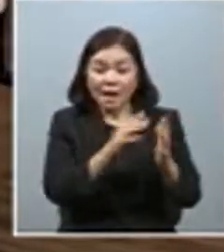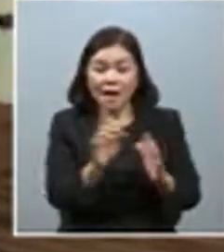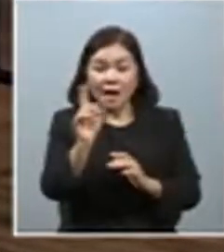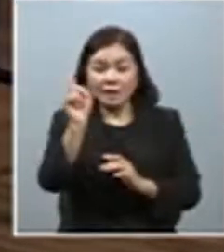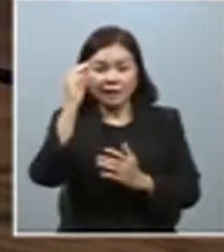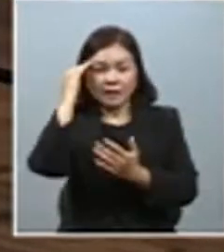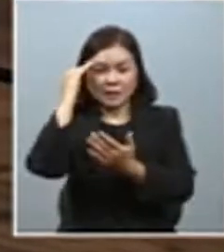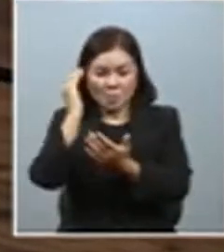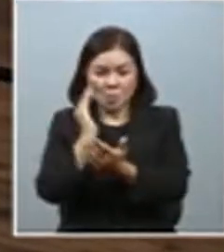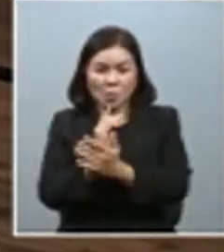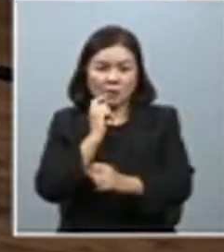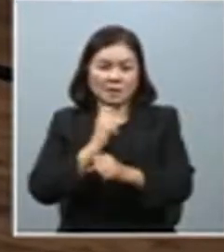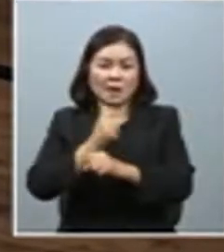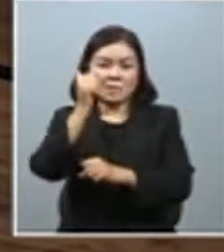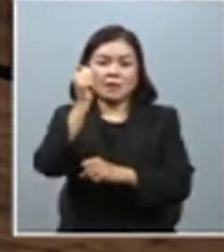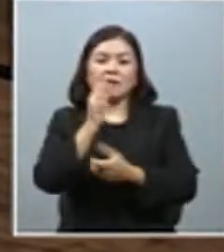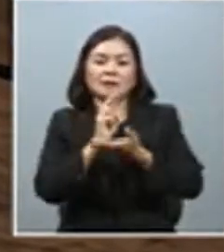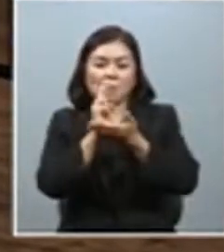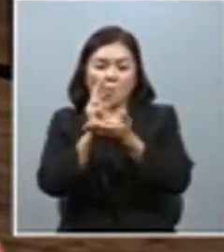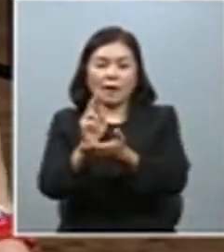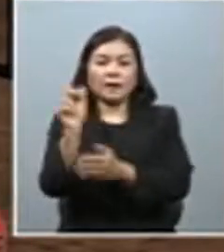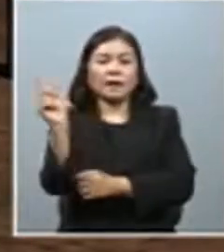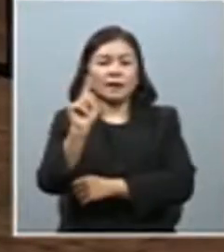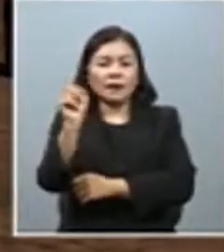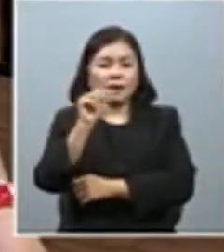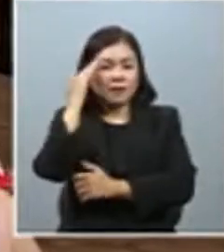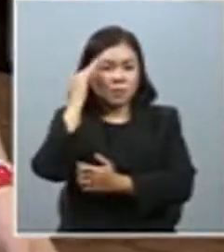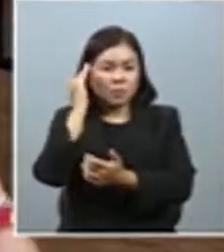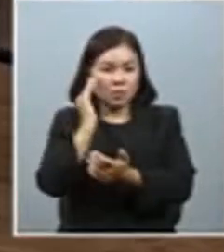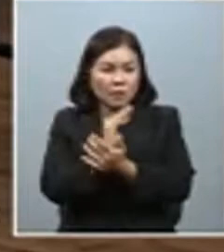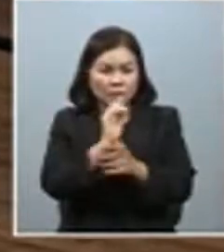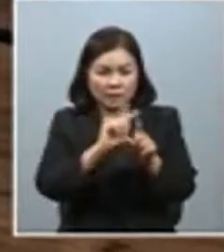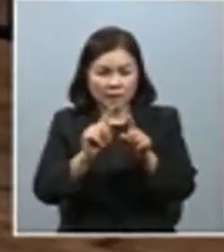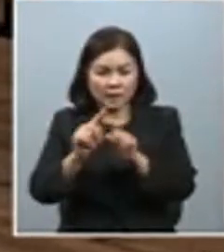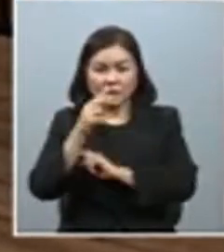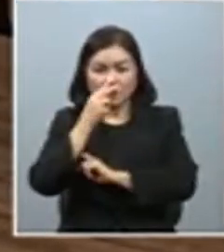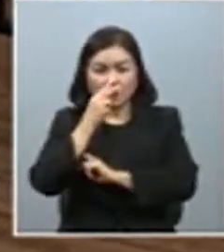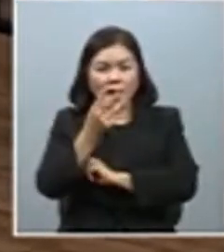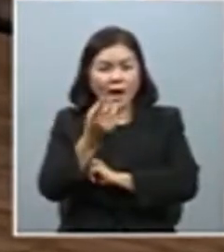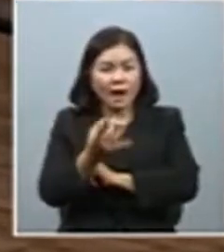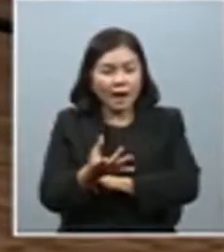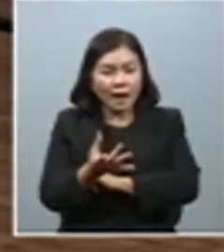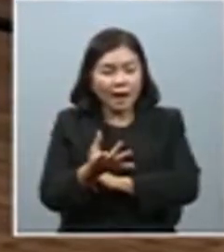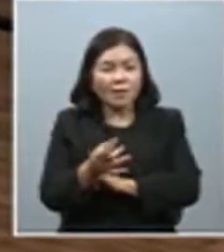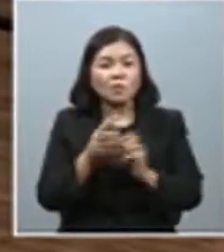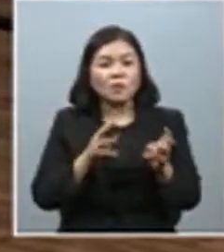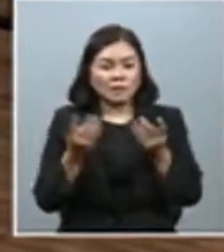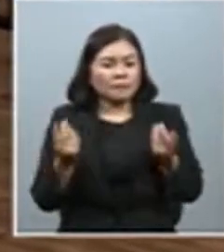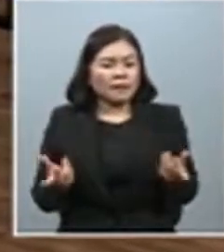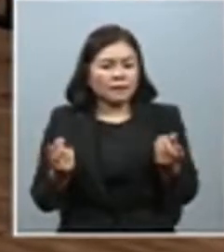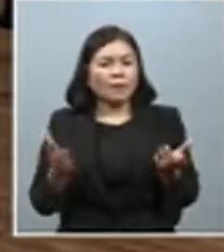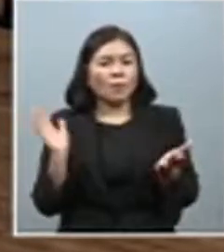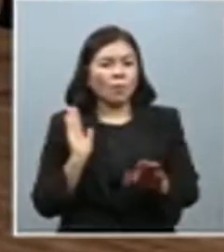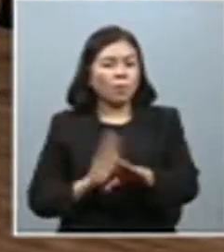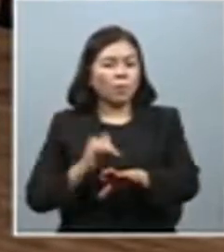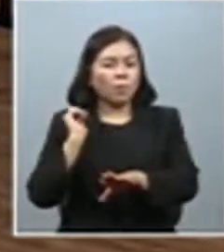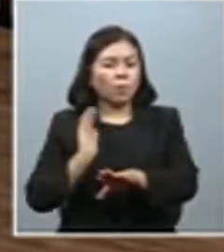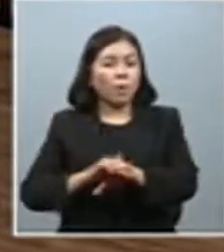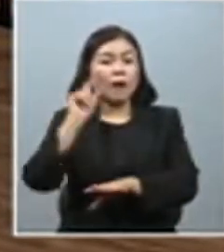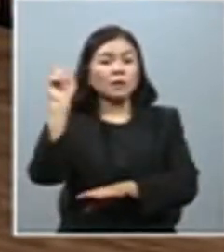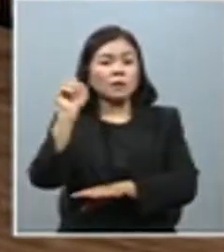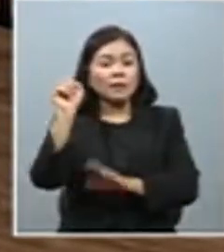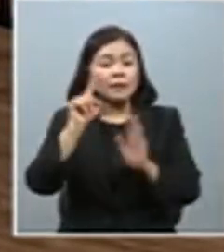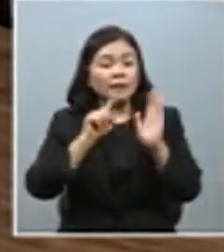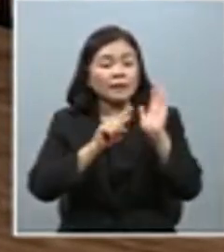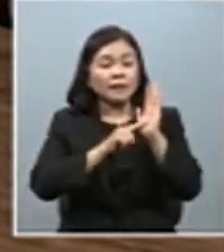วจดีเด่นค่ะโอ้โหจะบอกว่านี่เลยค่ะปั๊บปั๊บปั๊บไม่แน่อะไรนะคะขาแดนซ์ค่ะแห่งชัยนาทซึ่งไม่